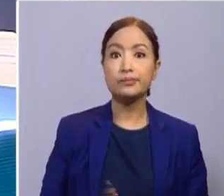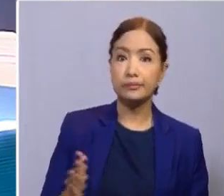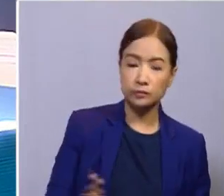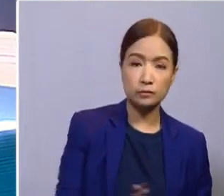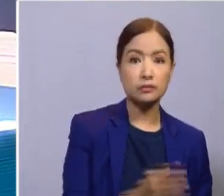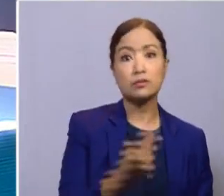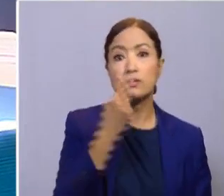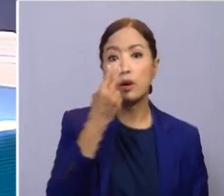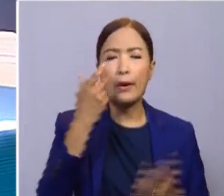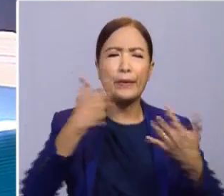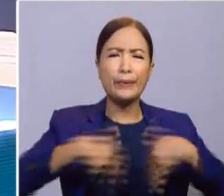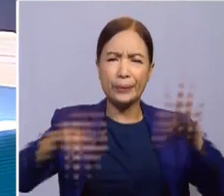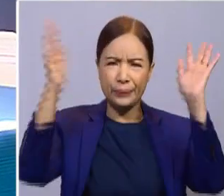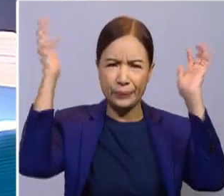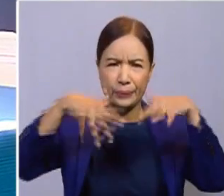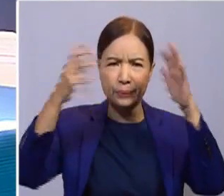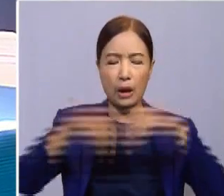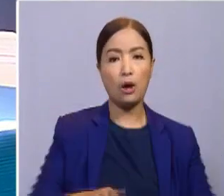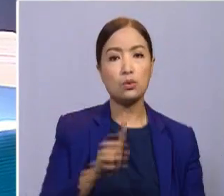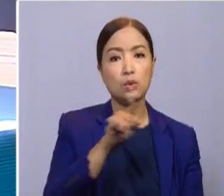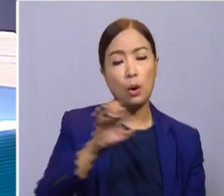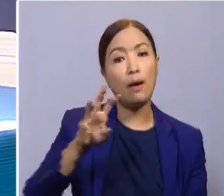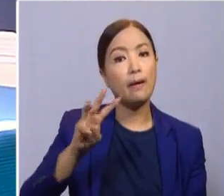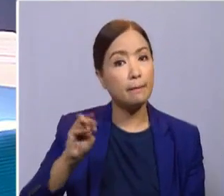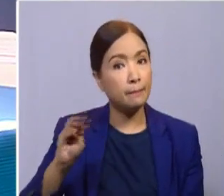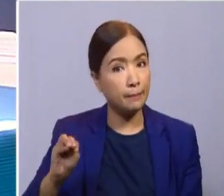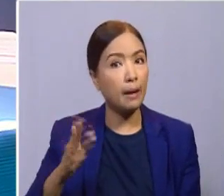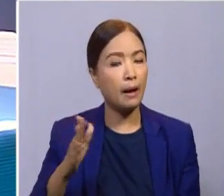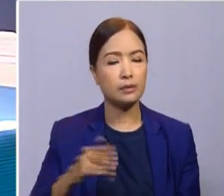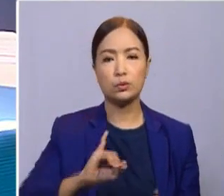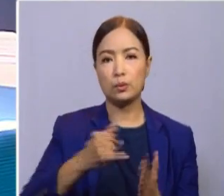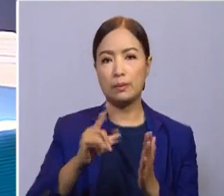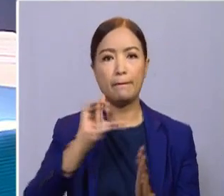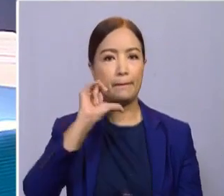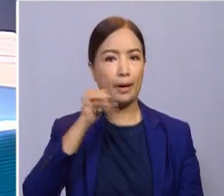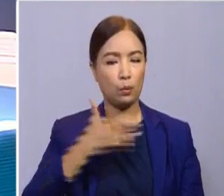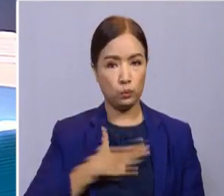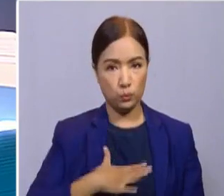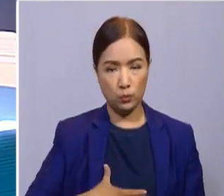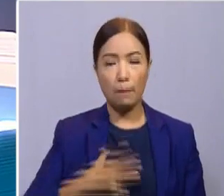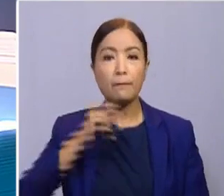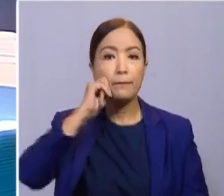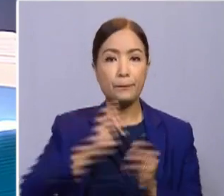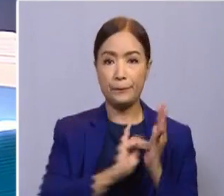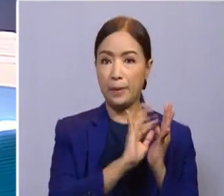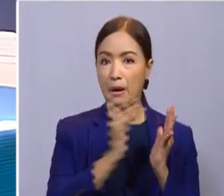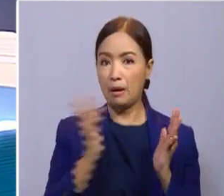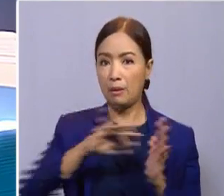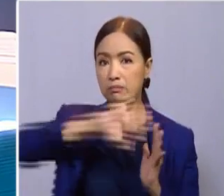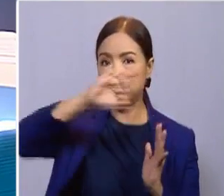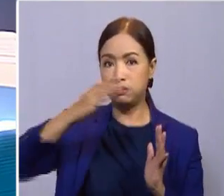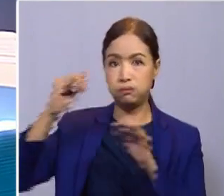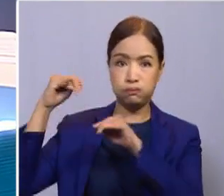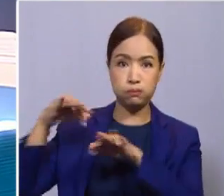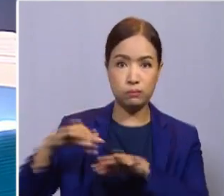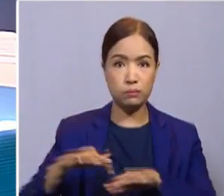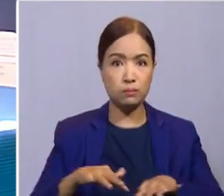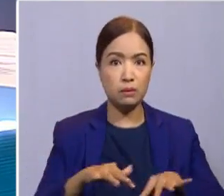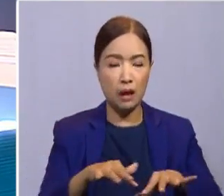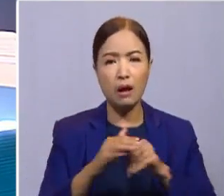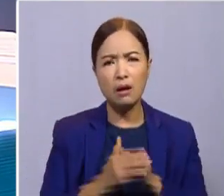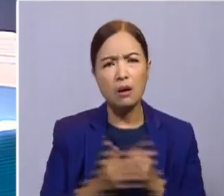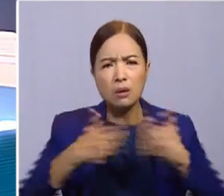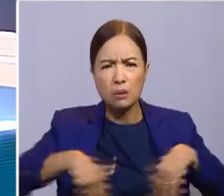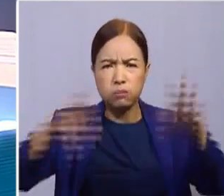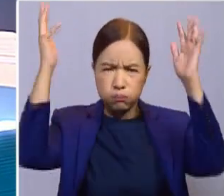ไปดูฝนกระหน่ำสะสมกว่า100มิลลิเมตรที่จังหวัดแม่ฮ่องสอนกันบ้างก็เลยทำให้เกิดน้ำป่าไหลหลากคือเมื่อคืนนี้ค่ะคุณธีรวัฒน์คุณผู้ชมเนี่ย